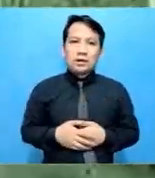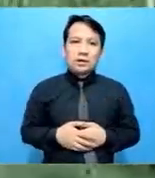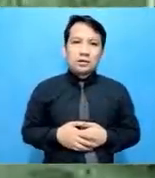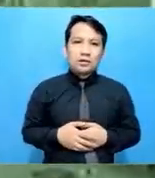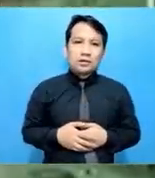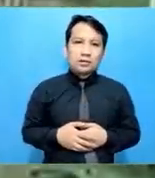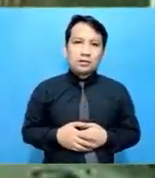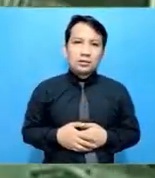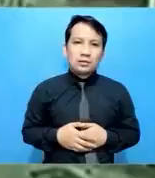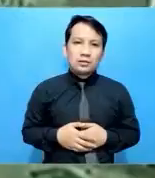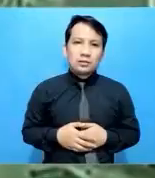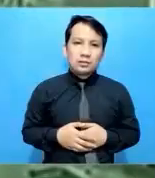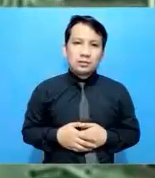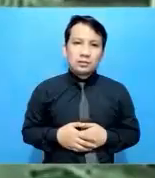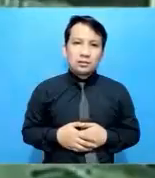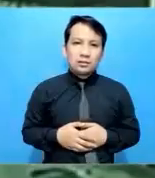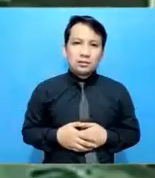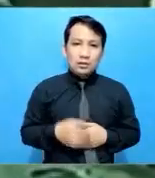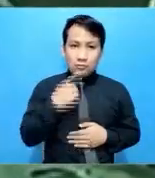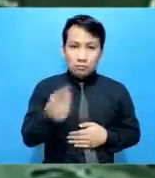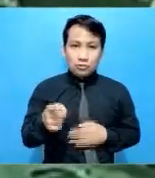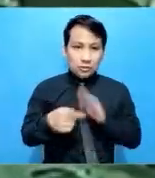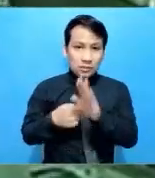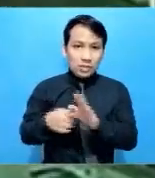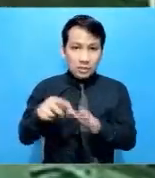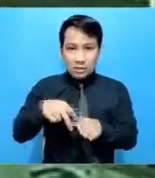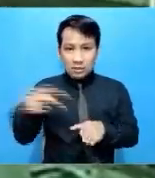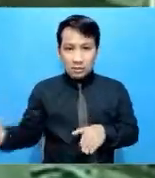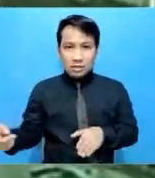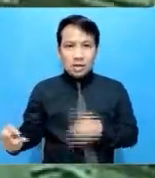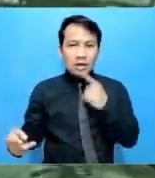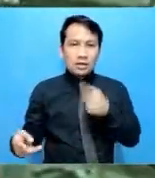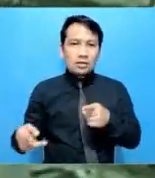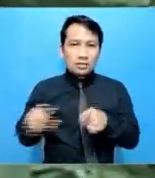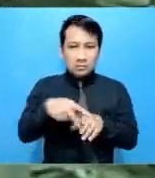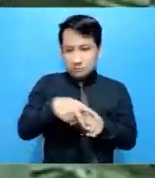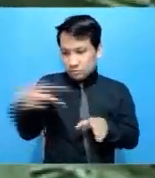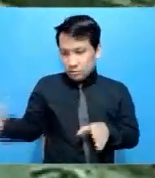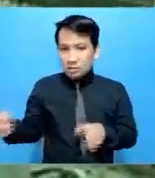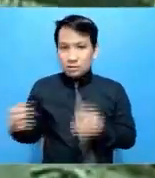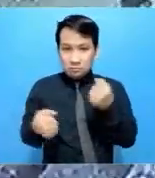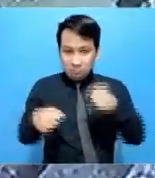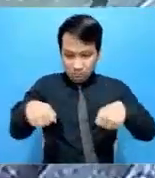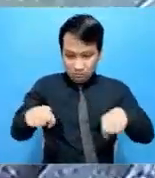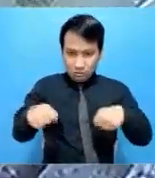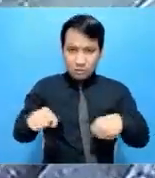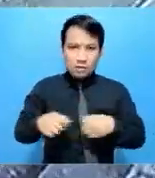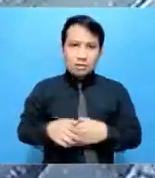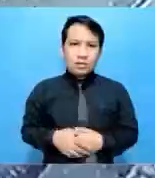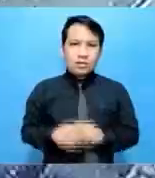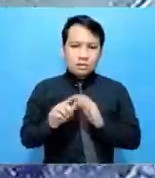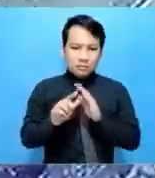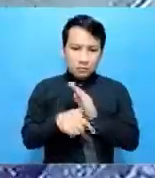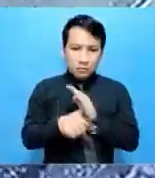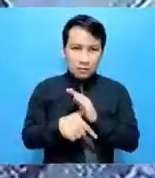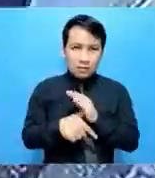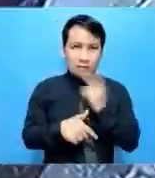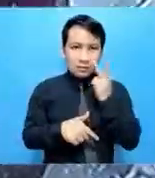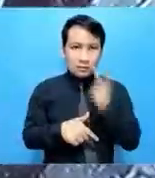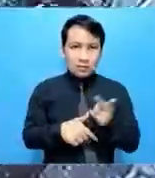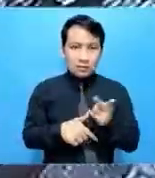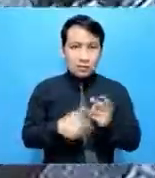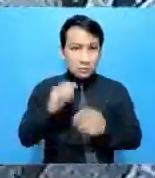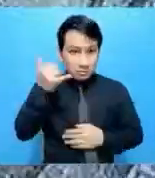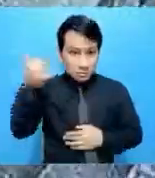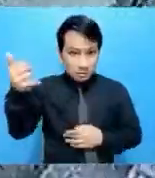Muntik na ring mahagip ang isang rider. Mabuti na lamang at nakatalon siya mula sa kanyang motor. Maya-maya, makikita na rin sa